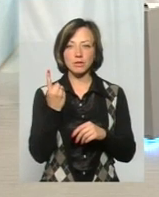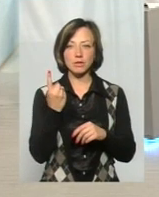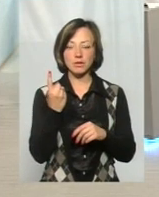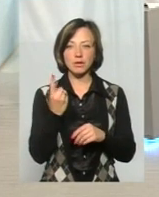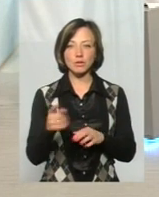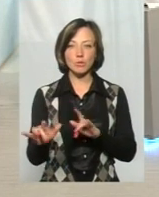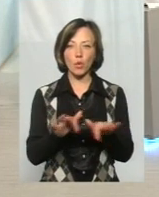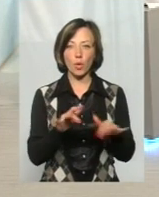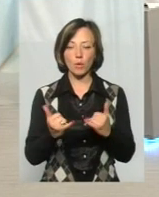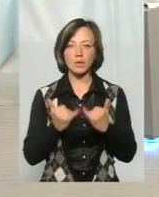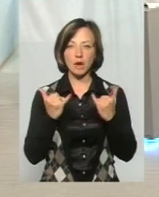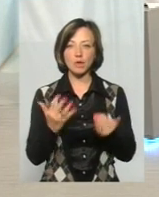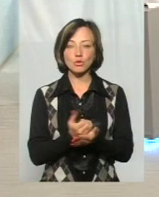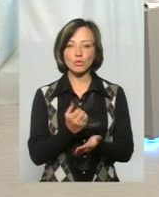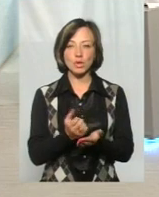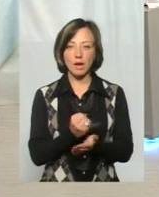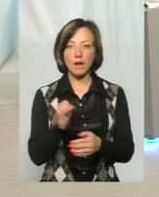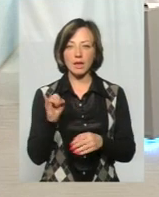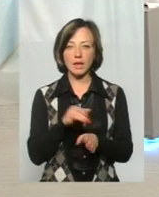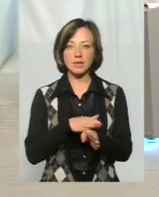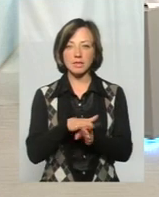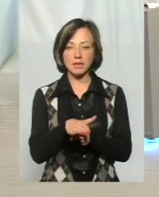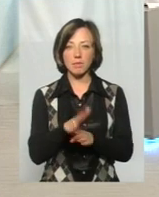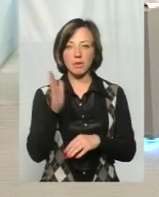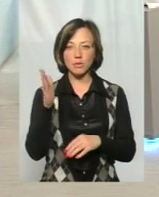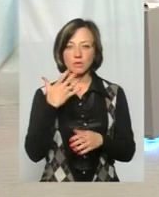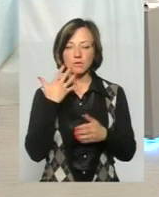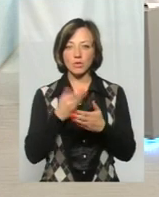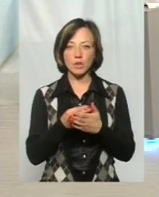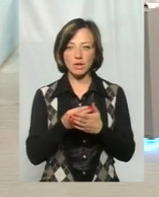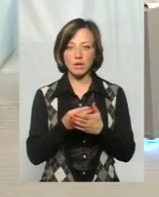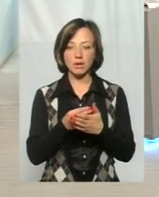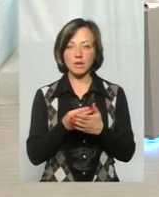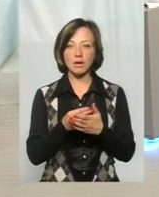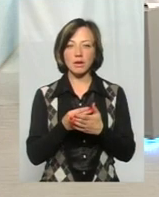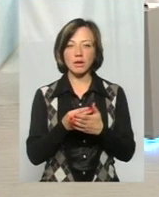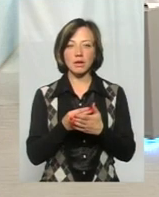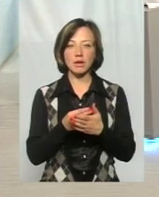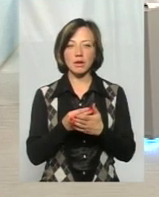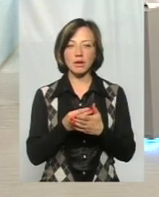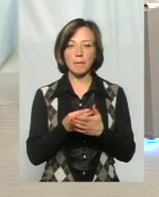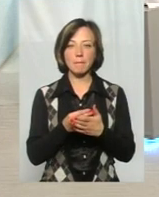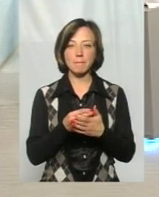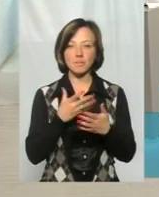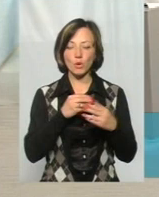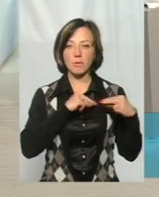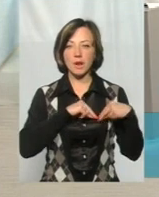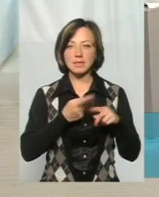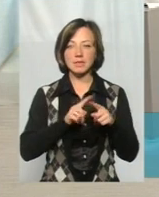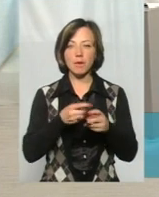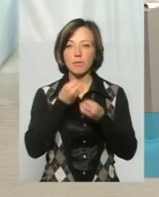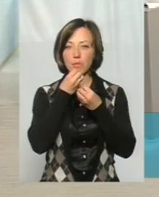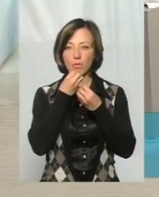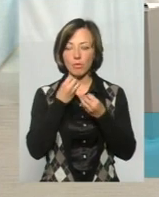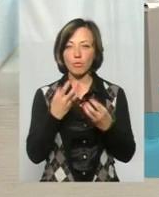таким первим кроком для здобуття і для реалізації майбутніх своїх проєктів. Тому що в першу чергу це гарний